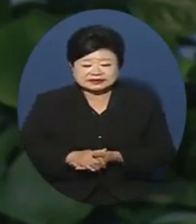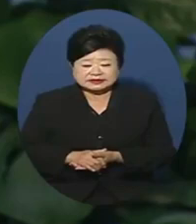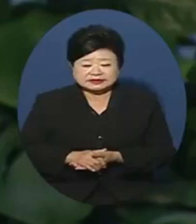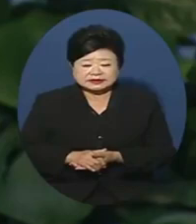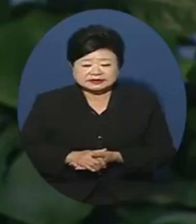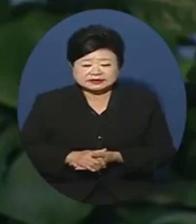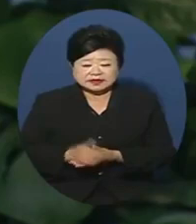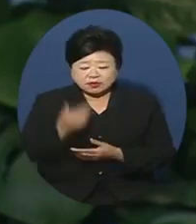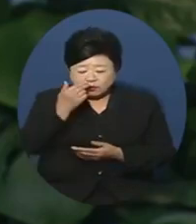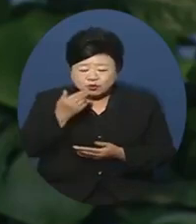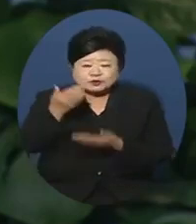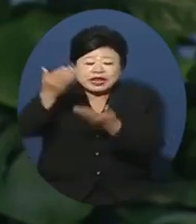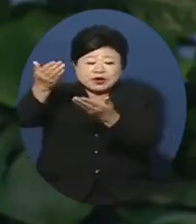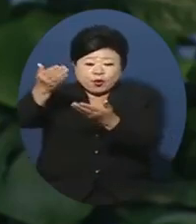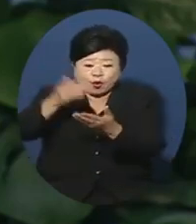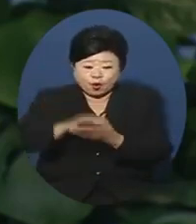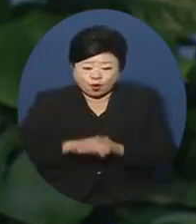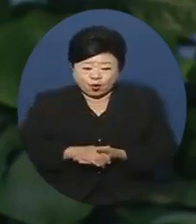목숨을 내놓고